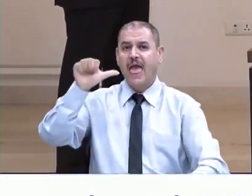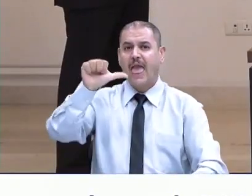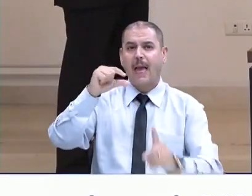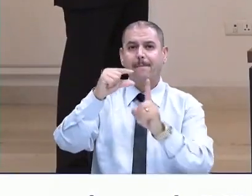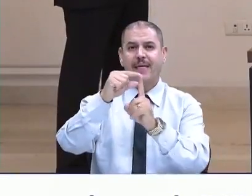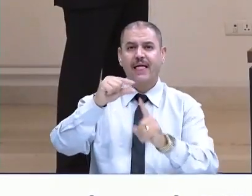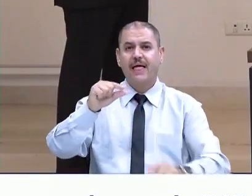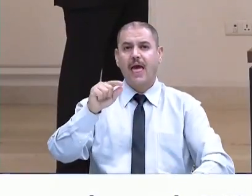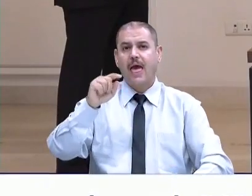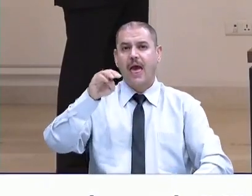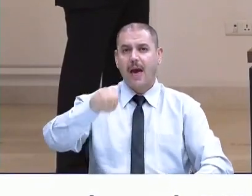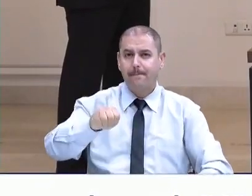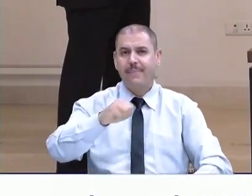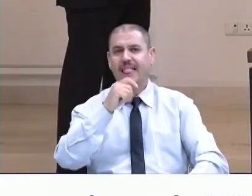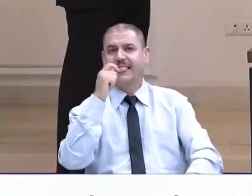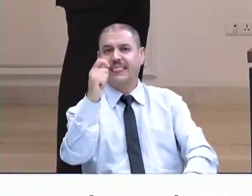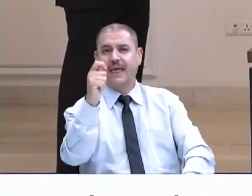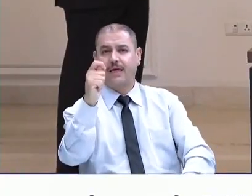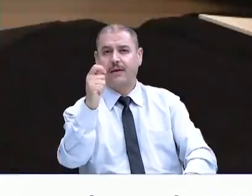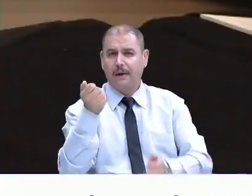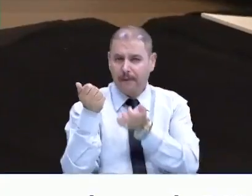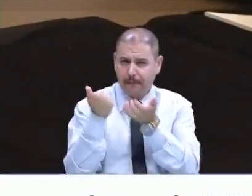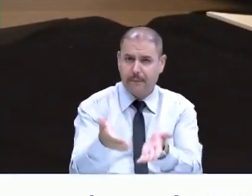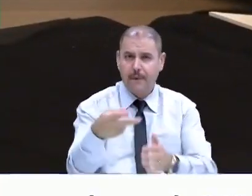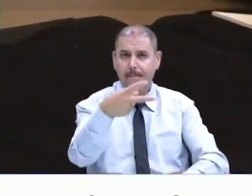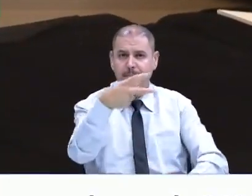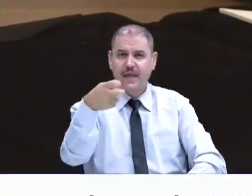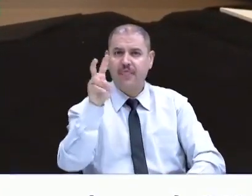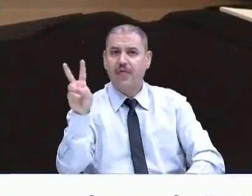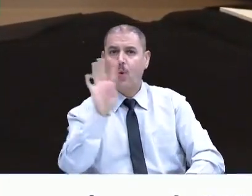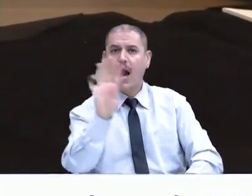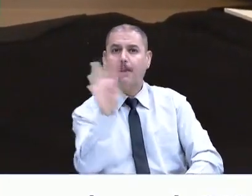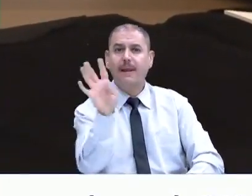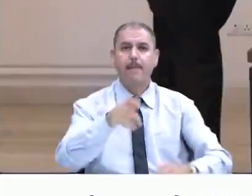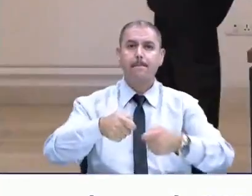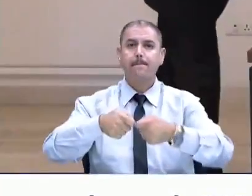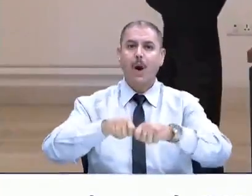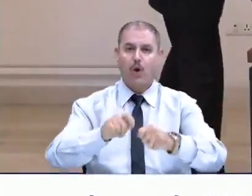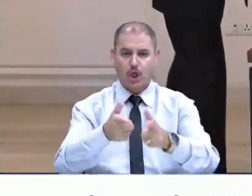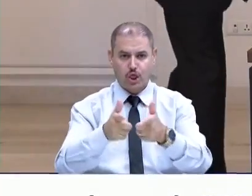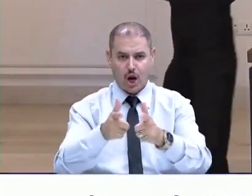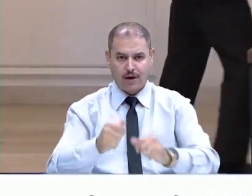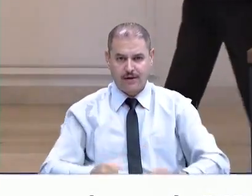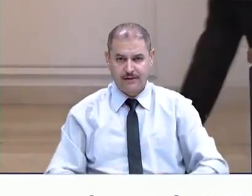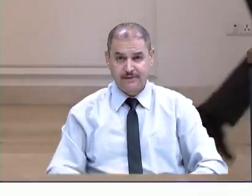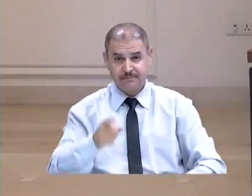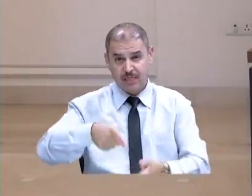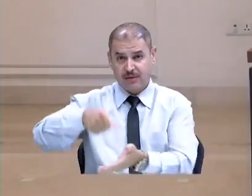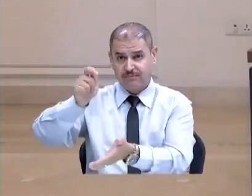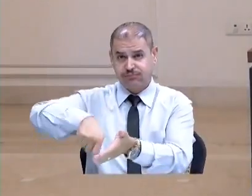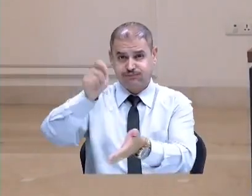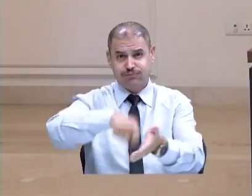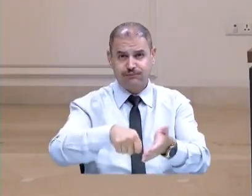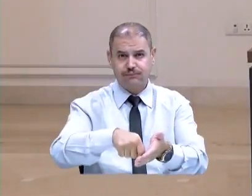مباشر يبلغ نحو 242 مليون دولار ومن شان هذه الاتفاقيه التي تاتي